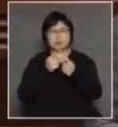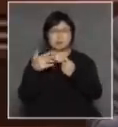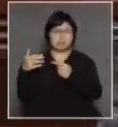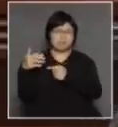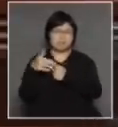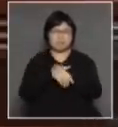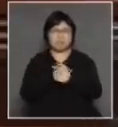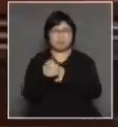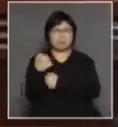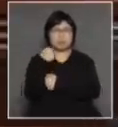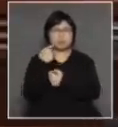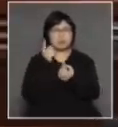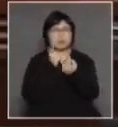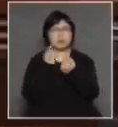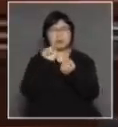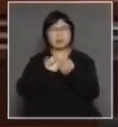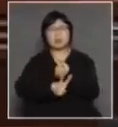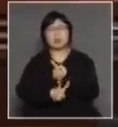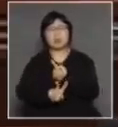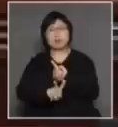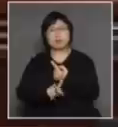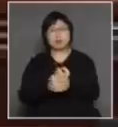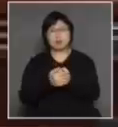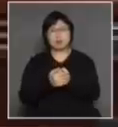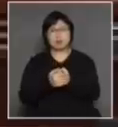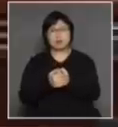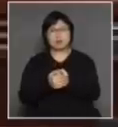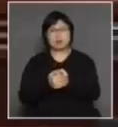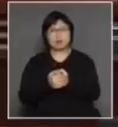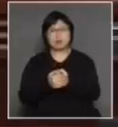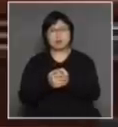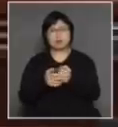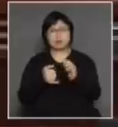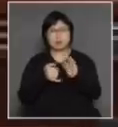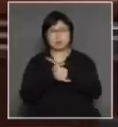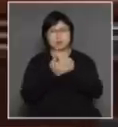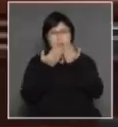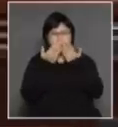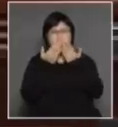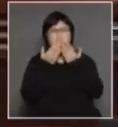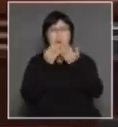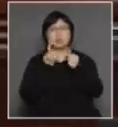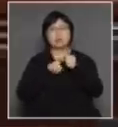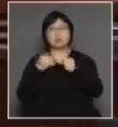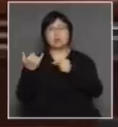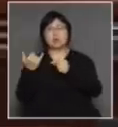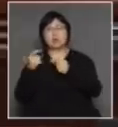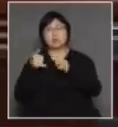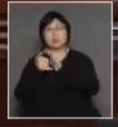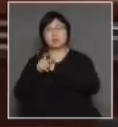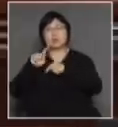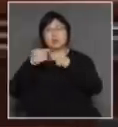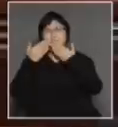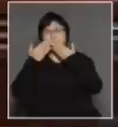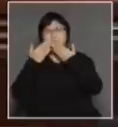面對嘅問題都係同樣嘅，因為我哋入學 中六學生入大學的